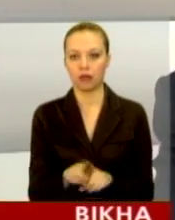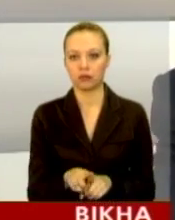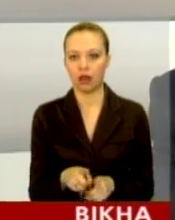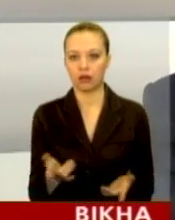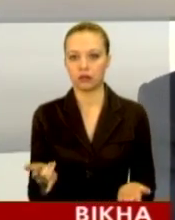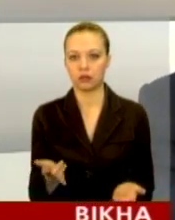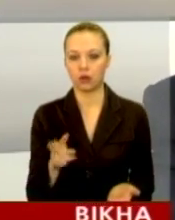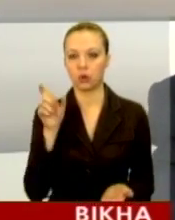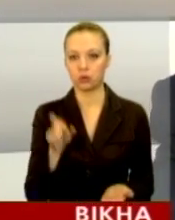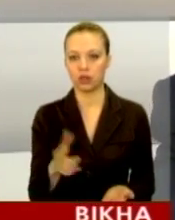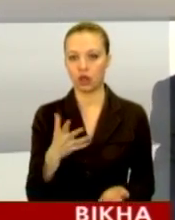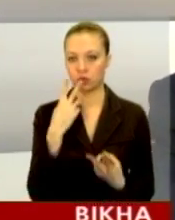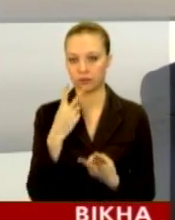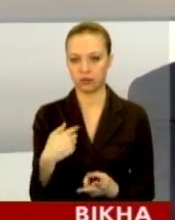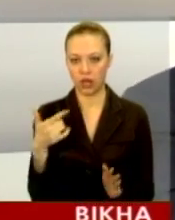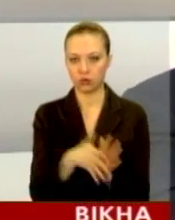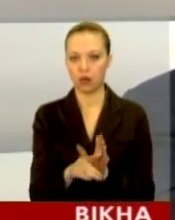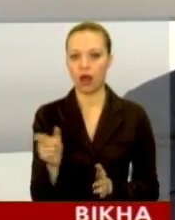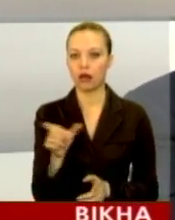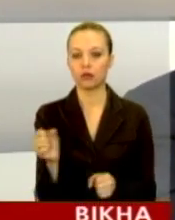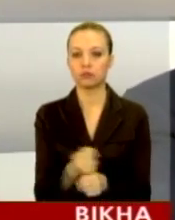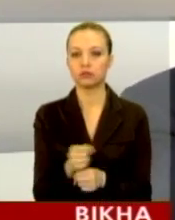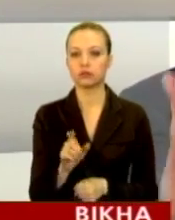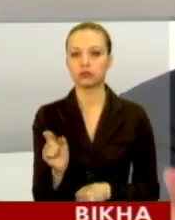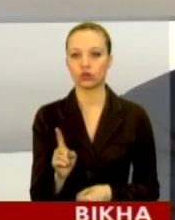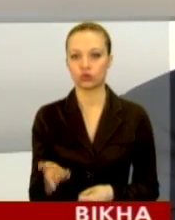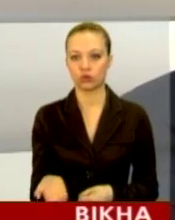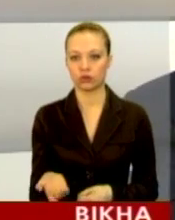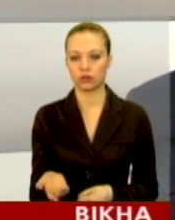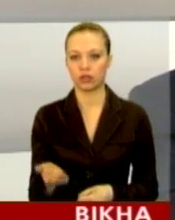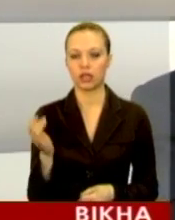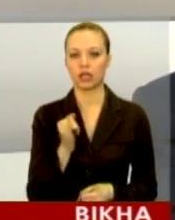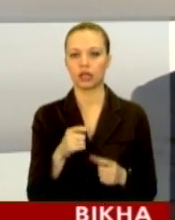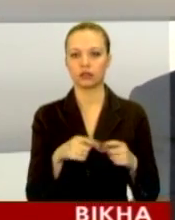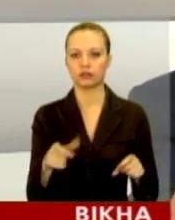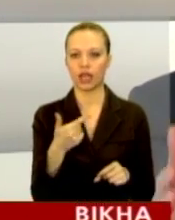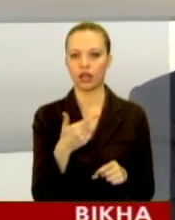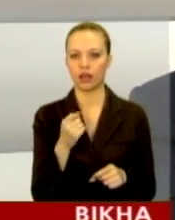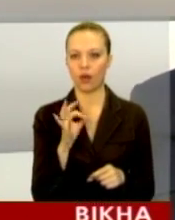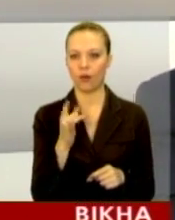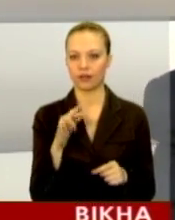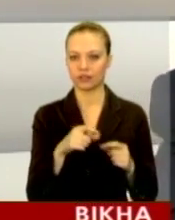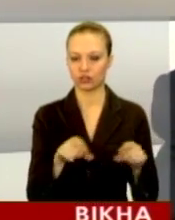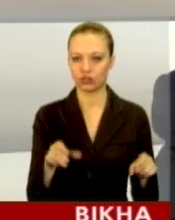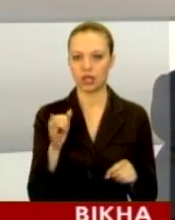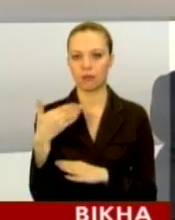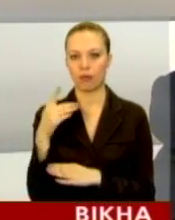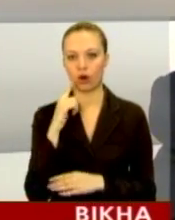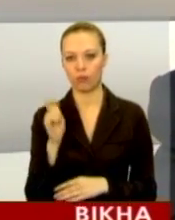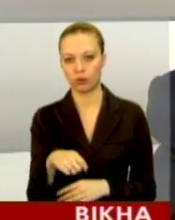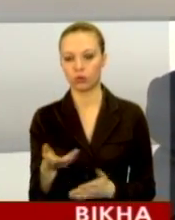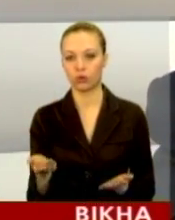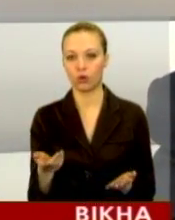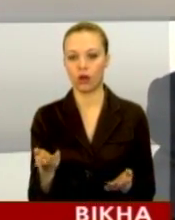От людина, яка дивилась, не зрозуміла, за що ж б'ються ці люди? І з стрічками георгіївськими, і з прапорами